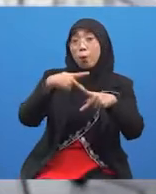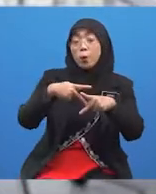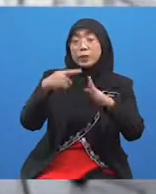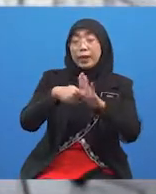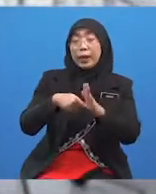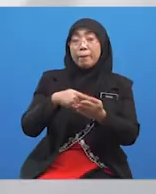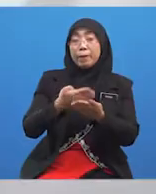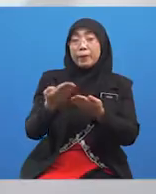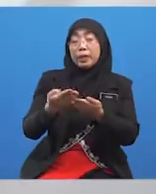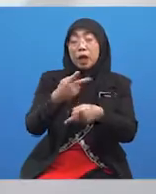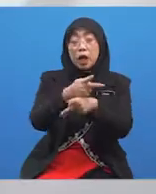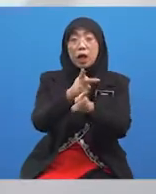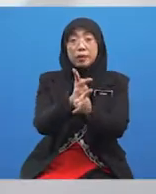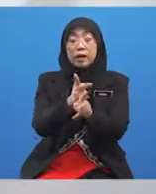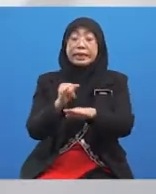produk industri.